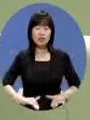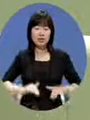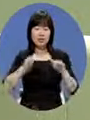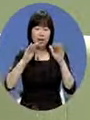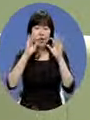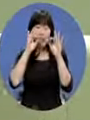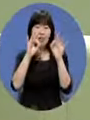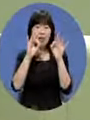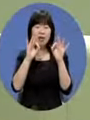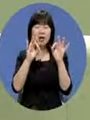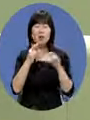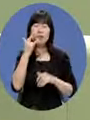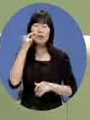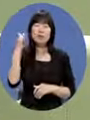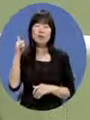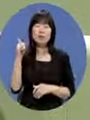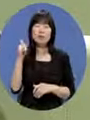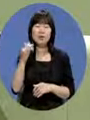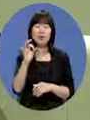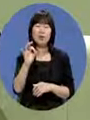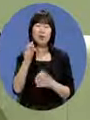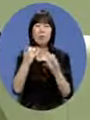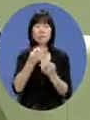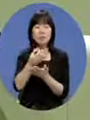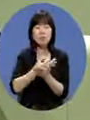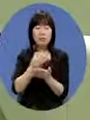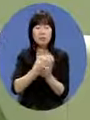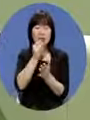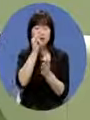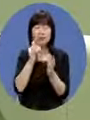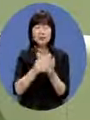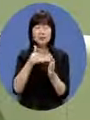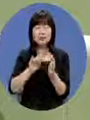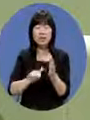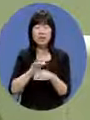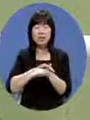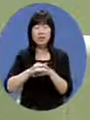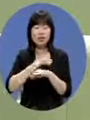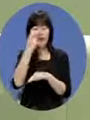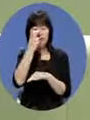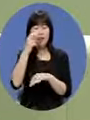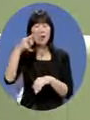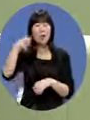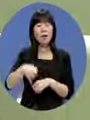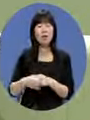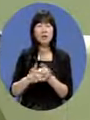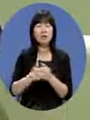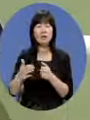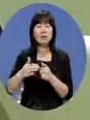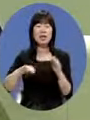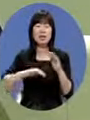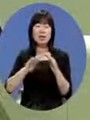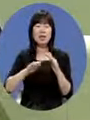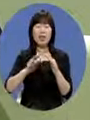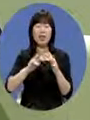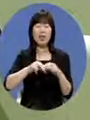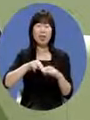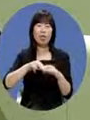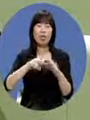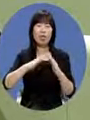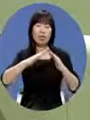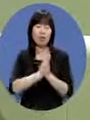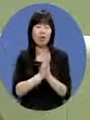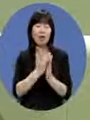이렇게 살펴보면 부모님이 돈은 많이 보셨는데 그것을 제대로 관리를 못해서 가사를 이 탕진한 경우에요